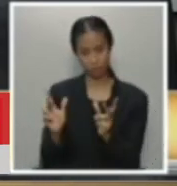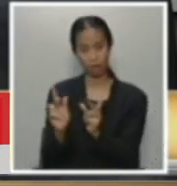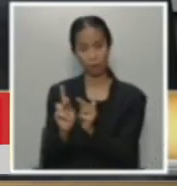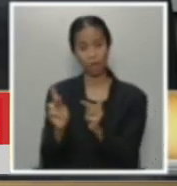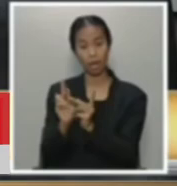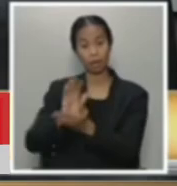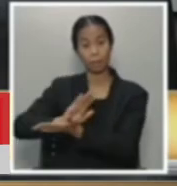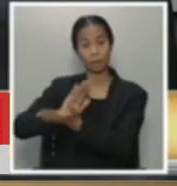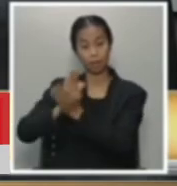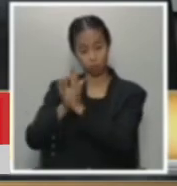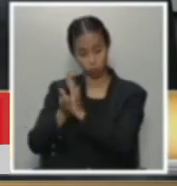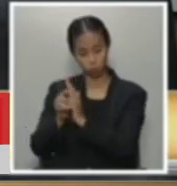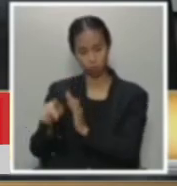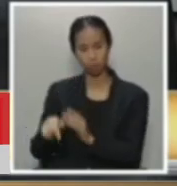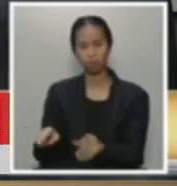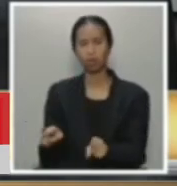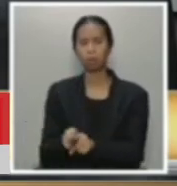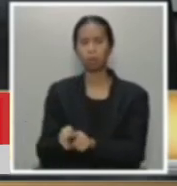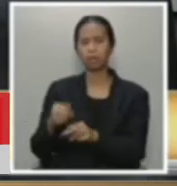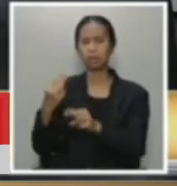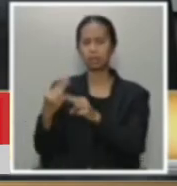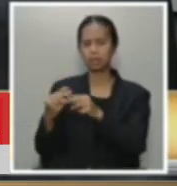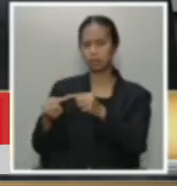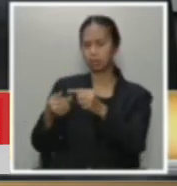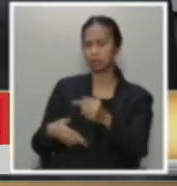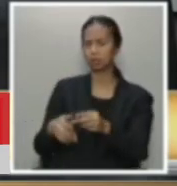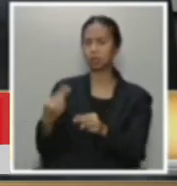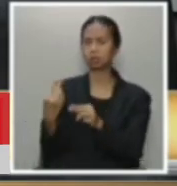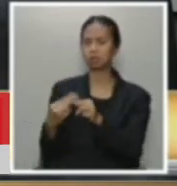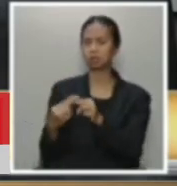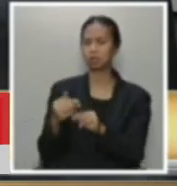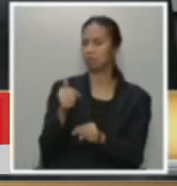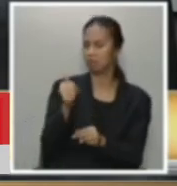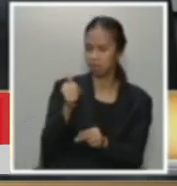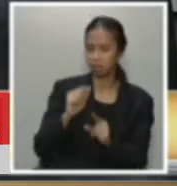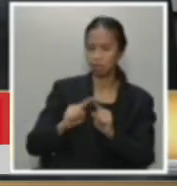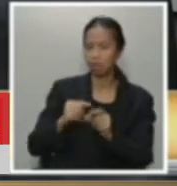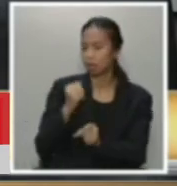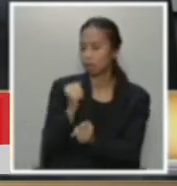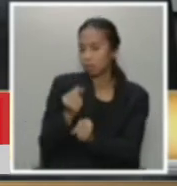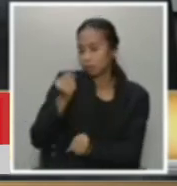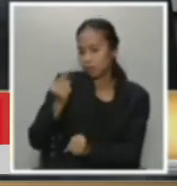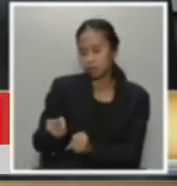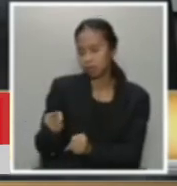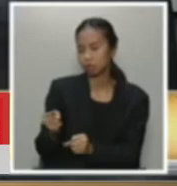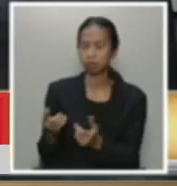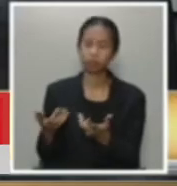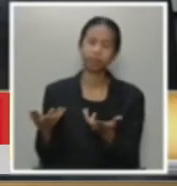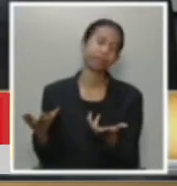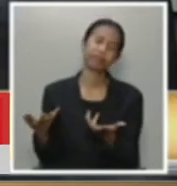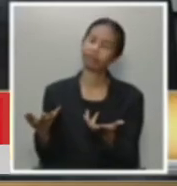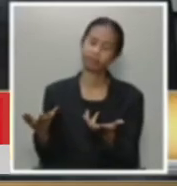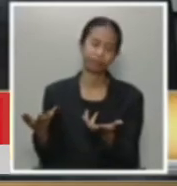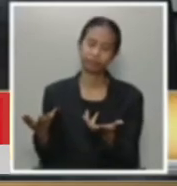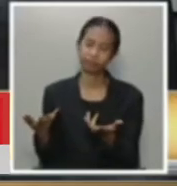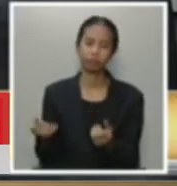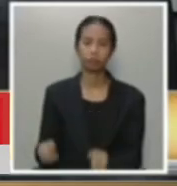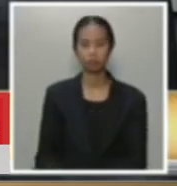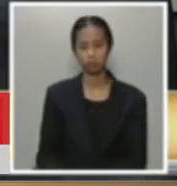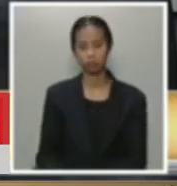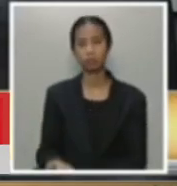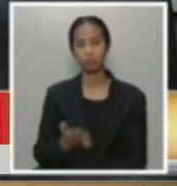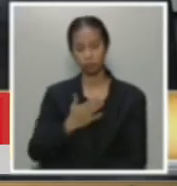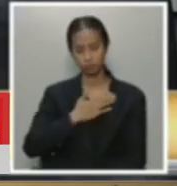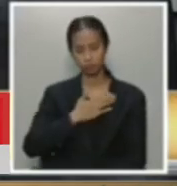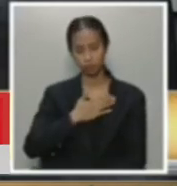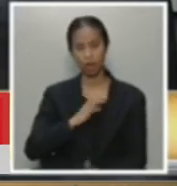ก็เอาให้เท่กันนะใจผมเนี่ยบอกคิดให้เท่แต่เอาจริงๆเข้าแล้วมันกินไม่ได้แทบหลายเรื่องเลยนะครับผมก็เอง